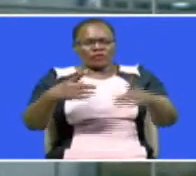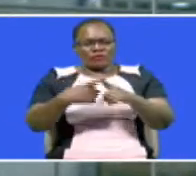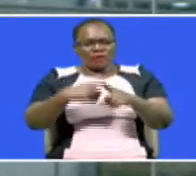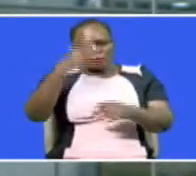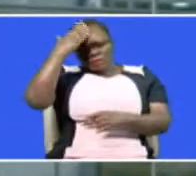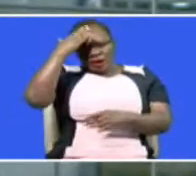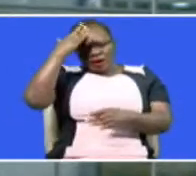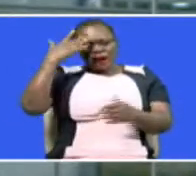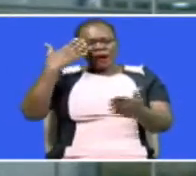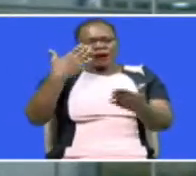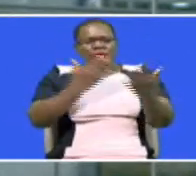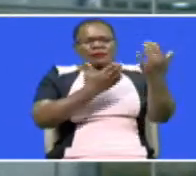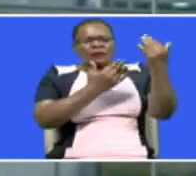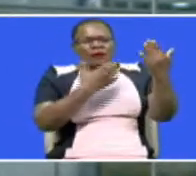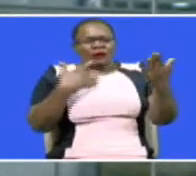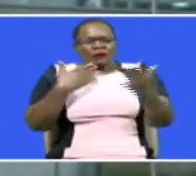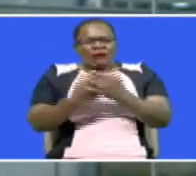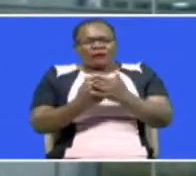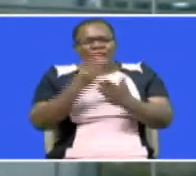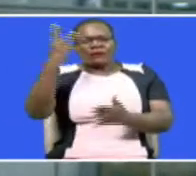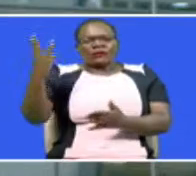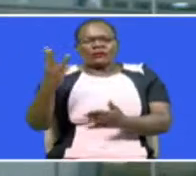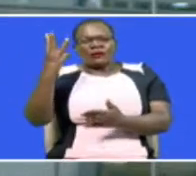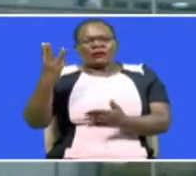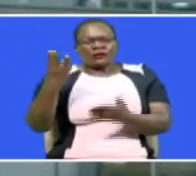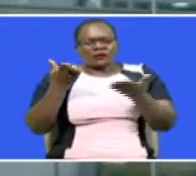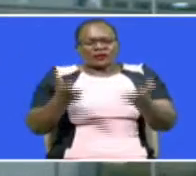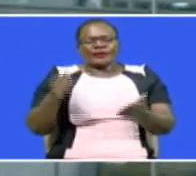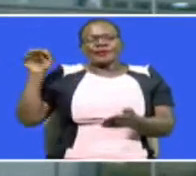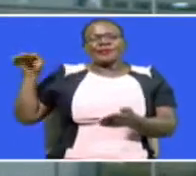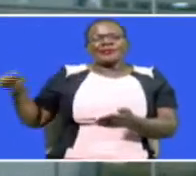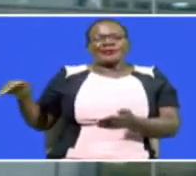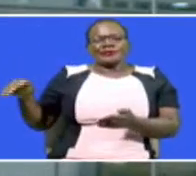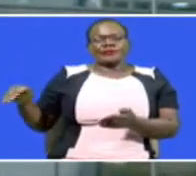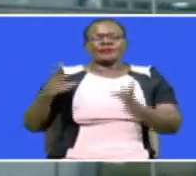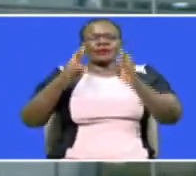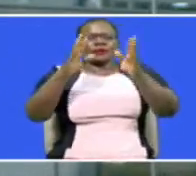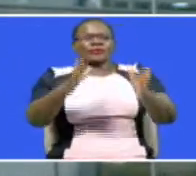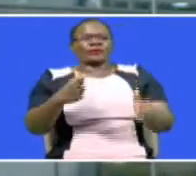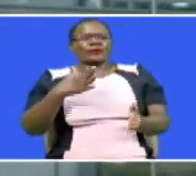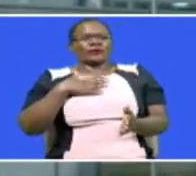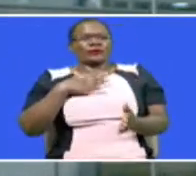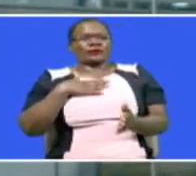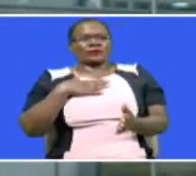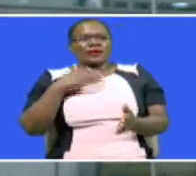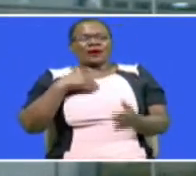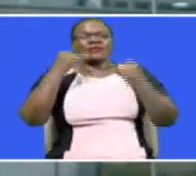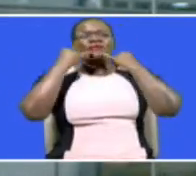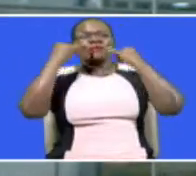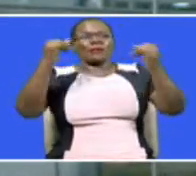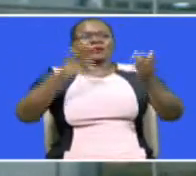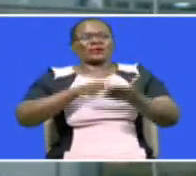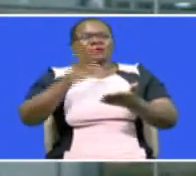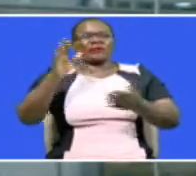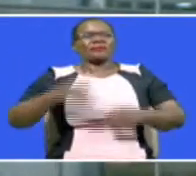Jumatatu alipokuwa natarajiwa hadi siku ya Jumatano hii leo asubuhi. Mwanahabari Jeff Kirui na taarifa zaidi.